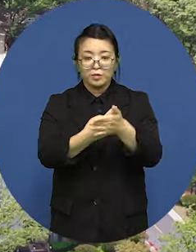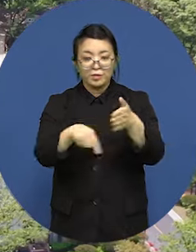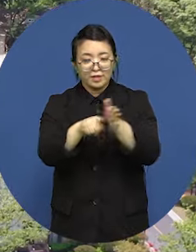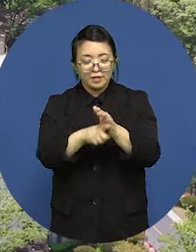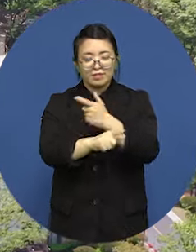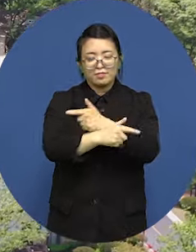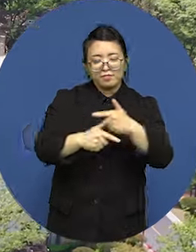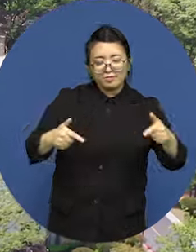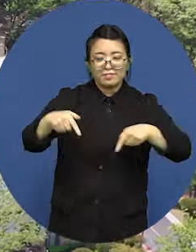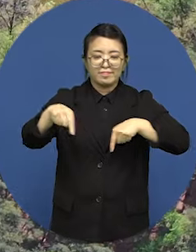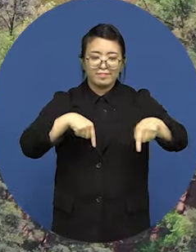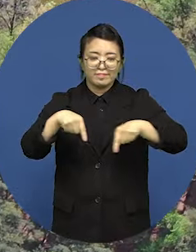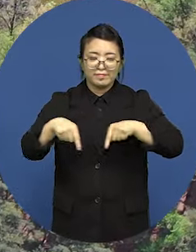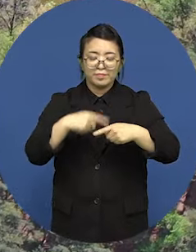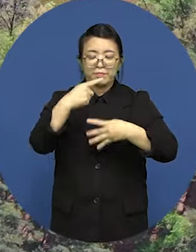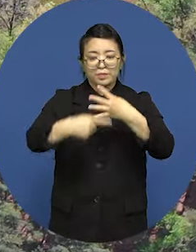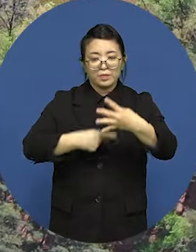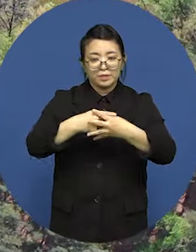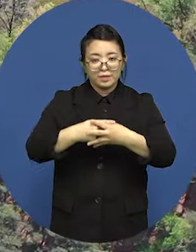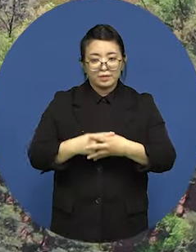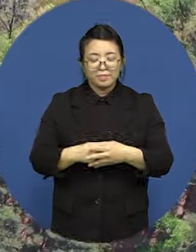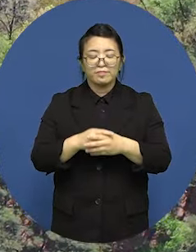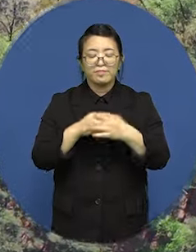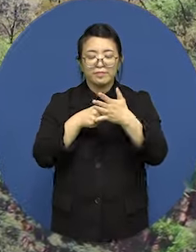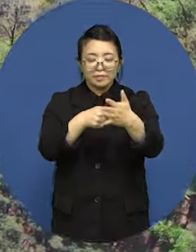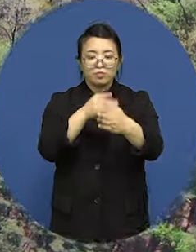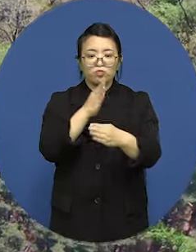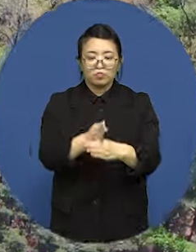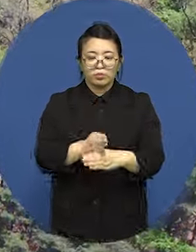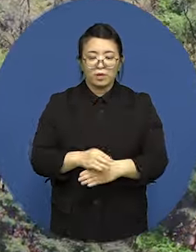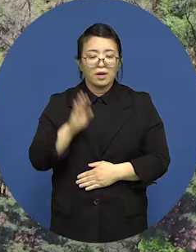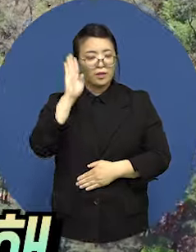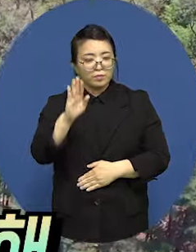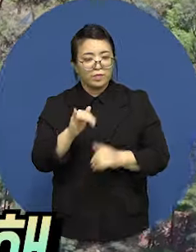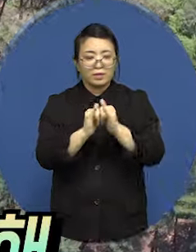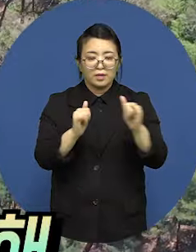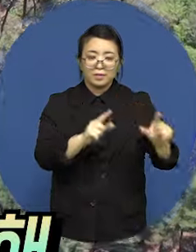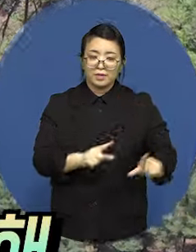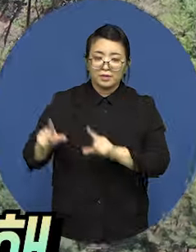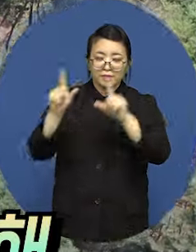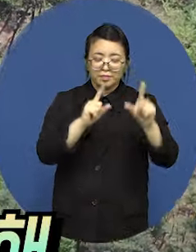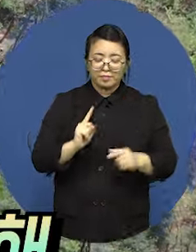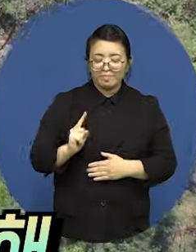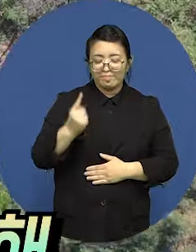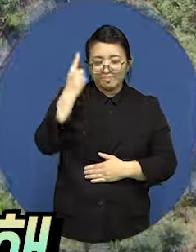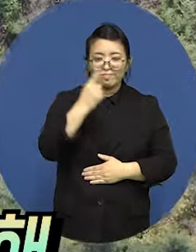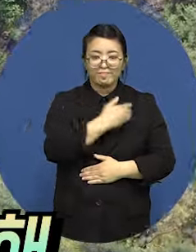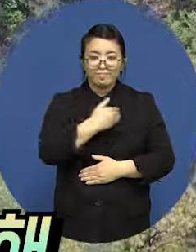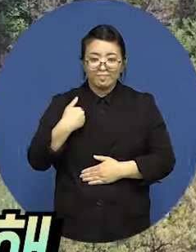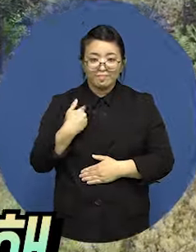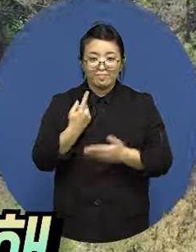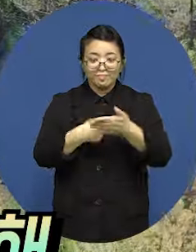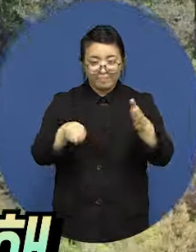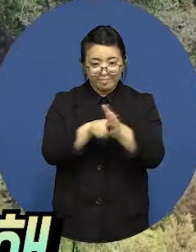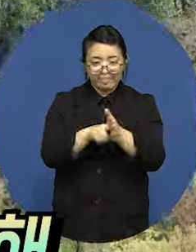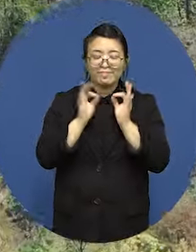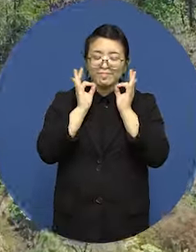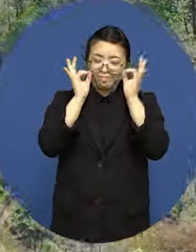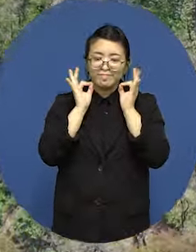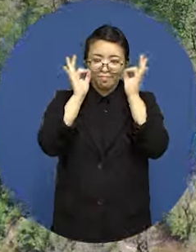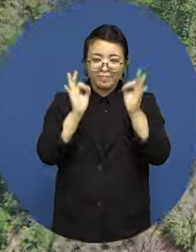정책과 프로젝트를 추진하고 있는데요. 앞으로도 우리 양산 시민들의 삶의 질을 높이기 위해 끊임없이